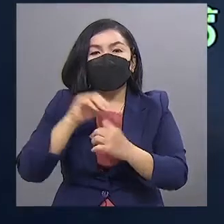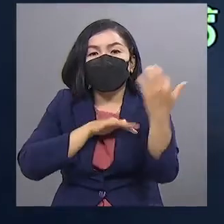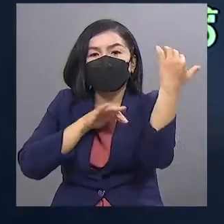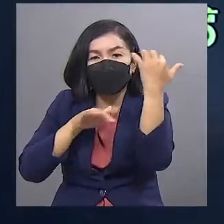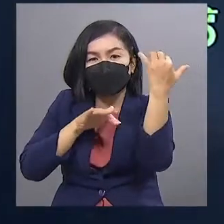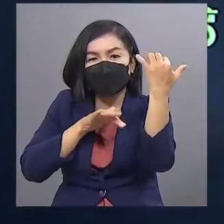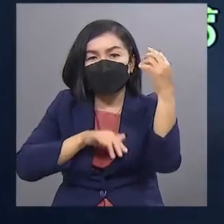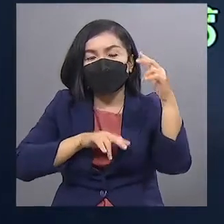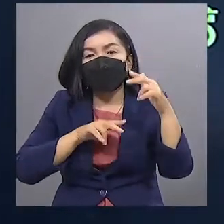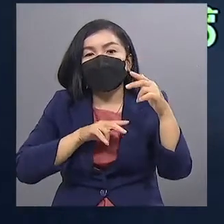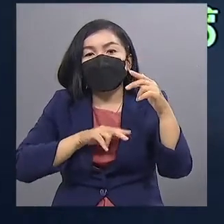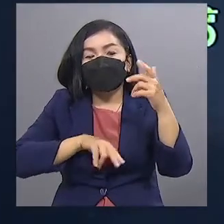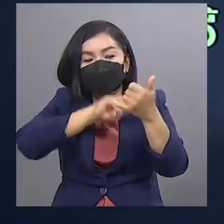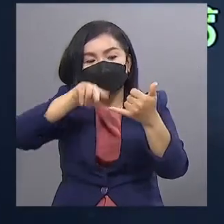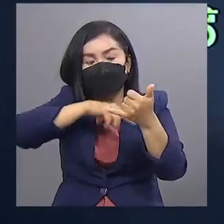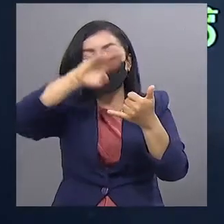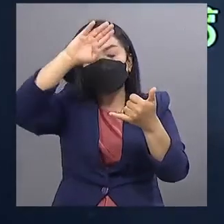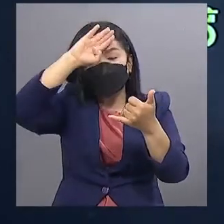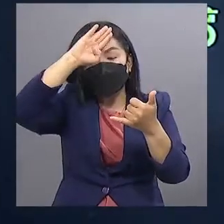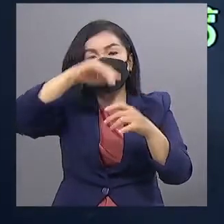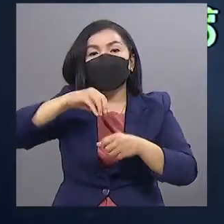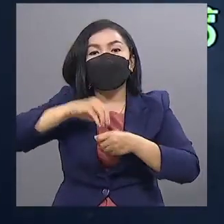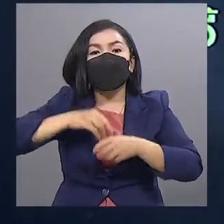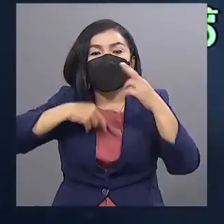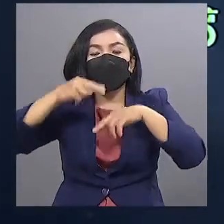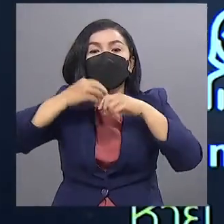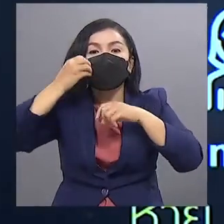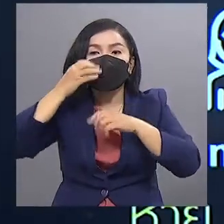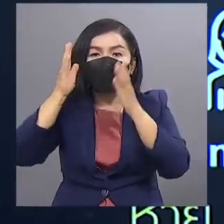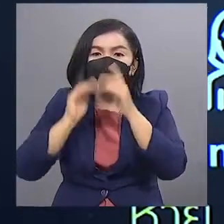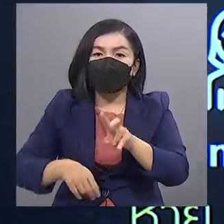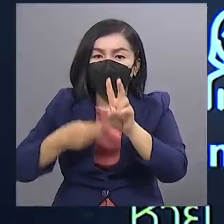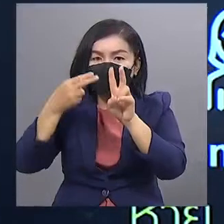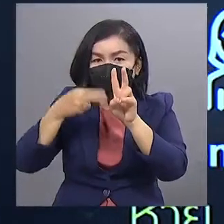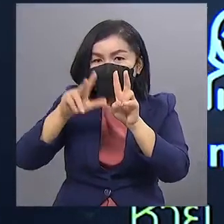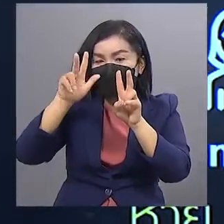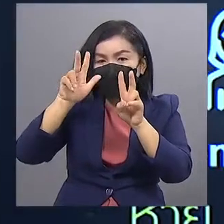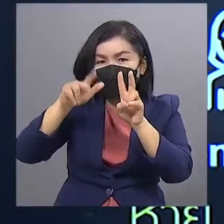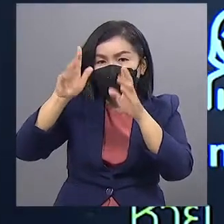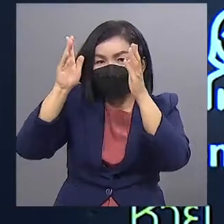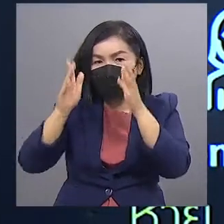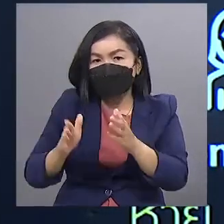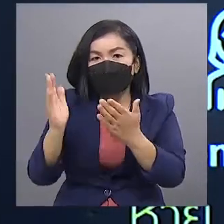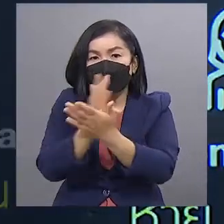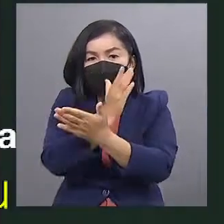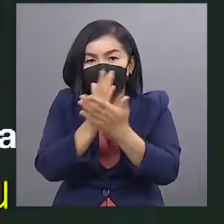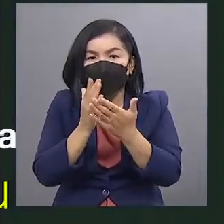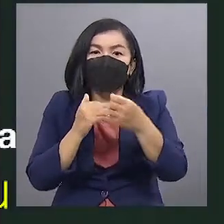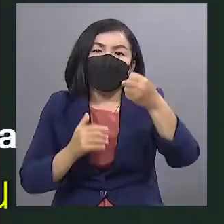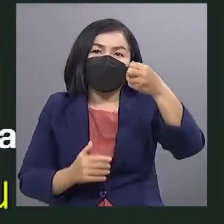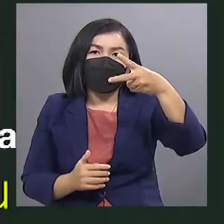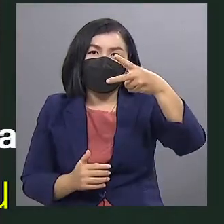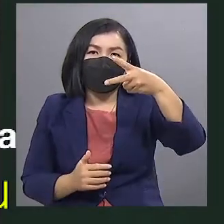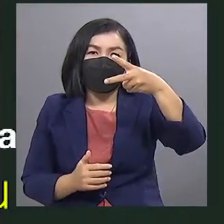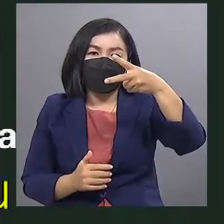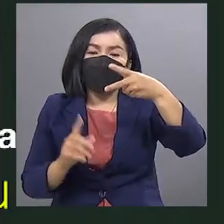ผู้เข้าร่วมโครงการมากกวา 23,109 คนนะครับแบ่งเป็นสองประเภทครับประเภทแรก